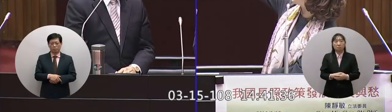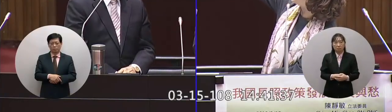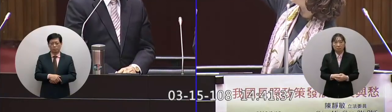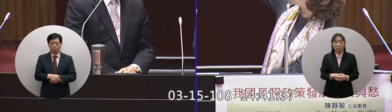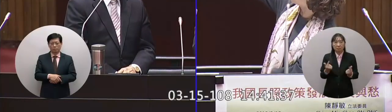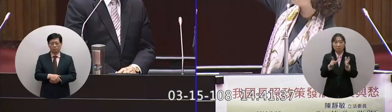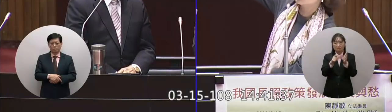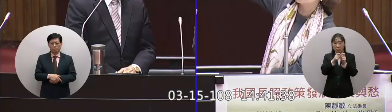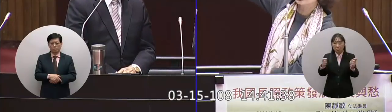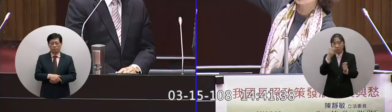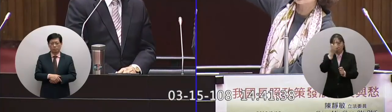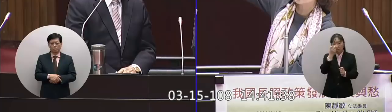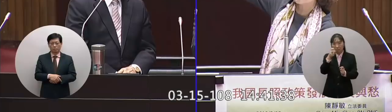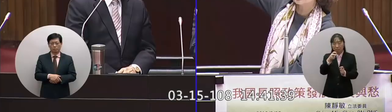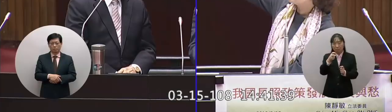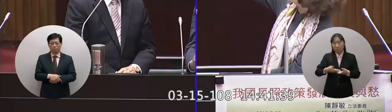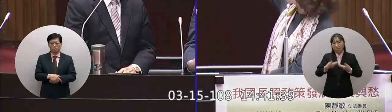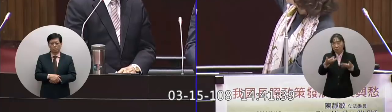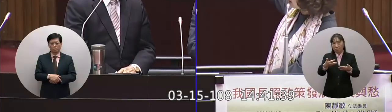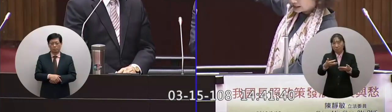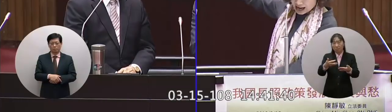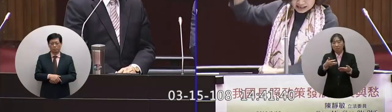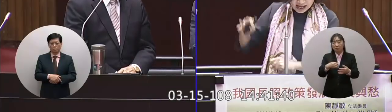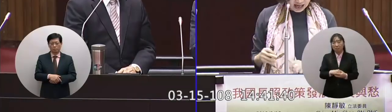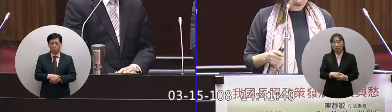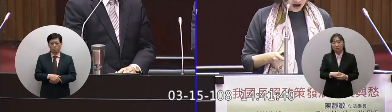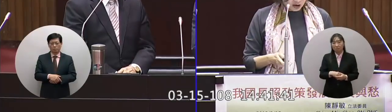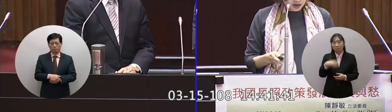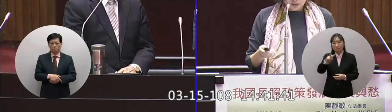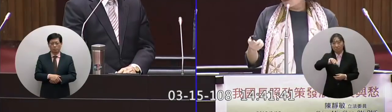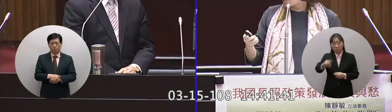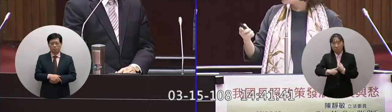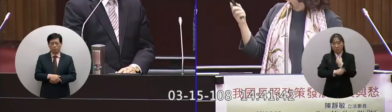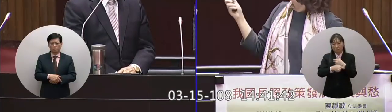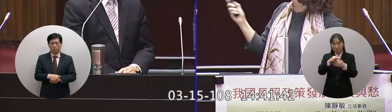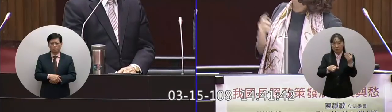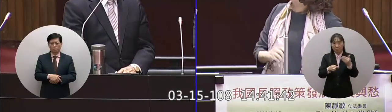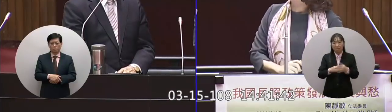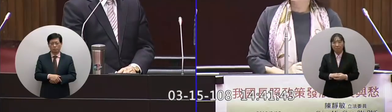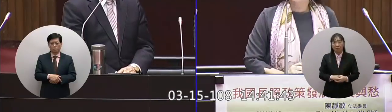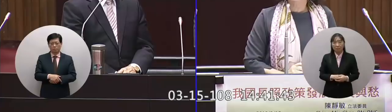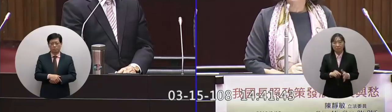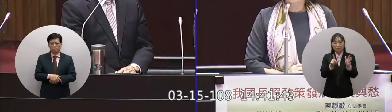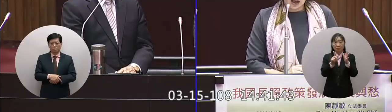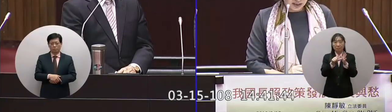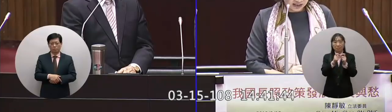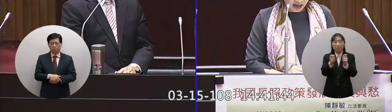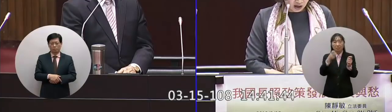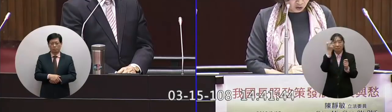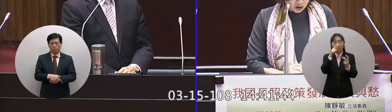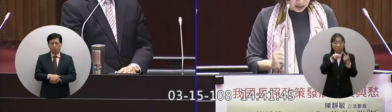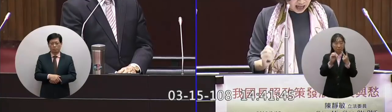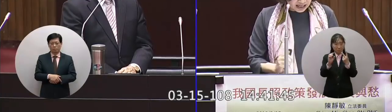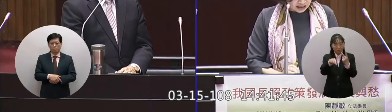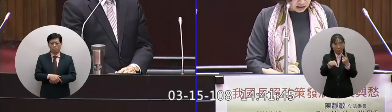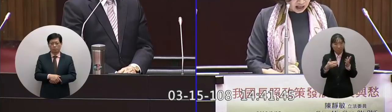整个的长期照护服务提供的部分。那我们接下来再来看法规的部分，从长照二点零推动到现